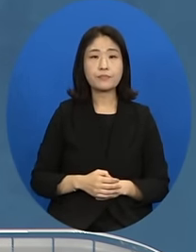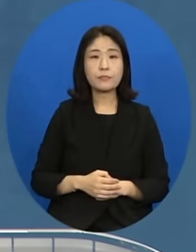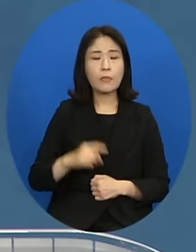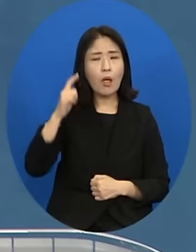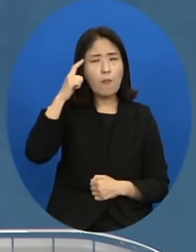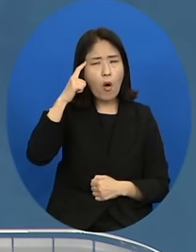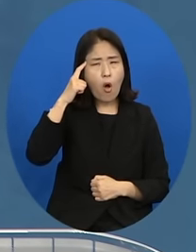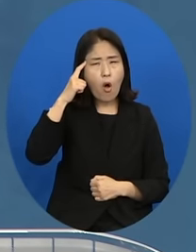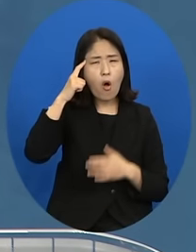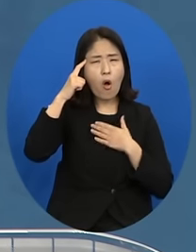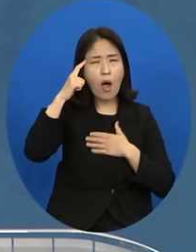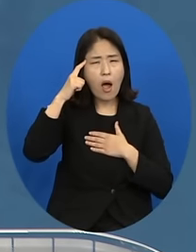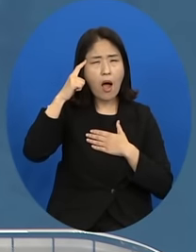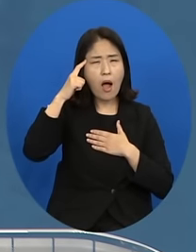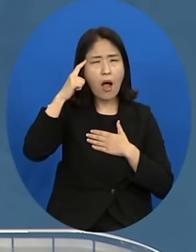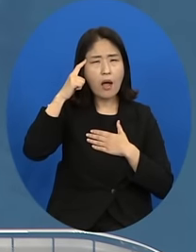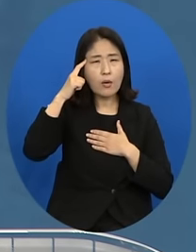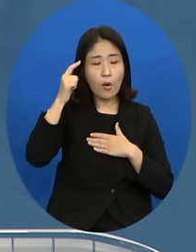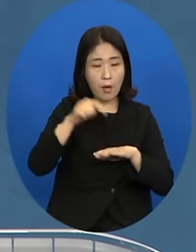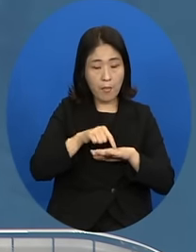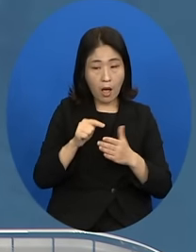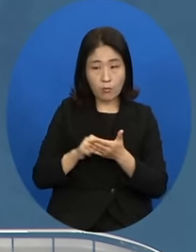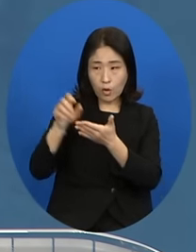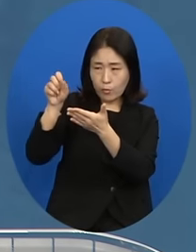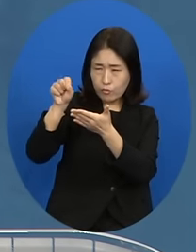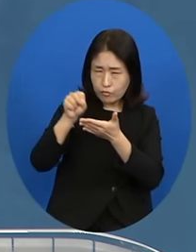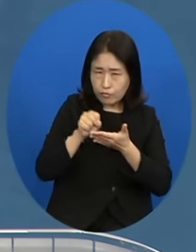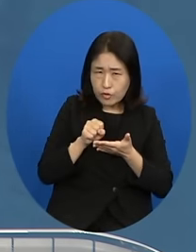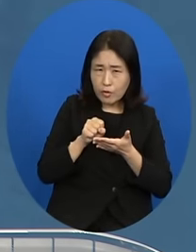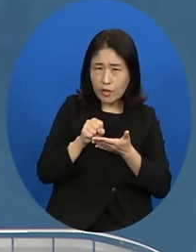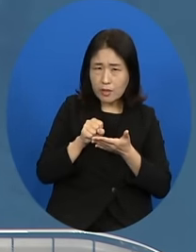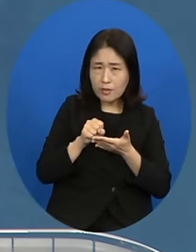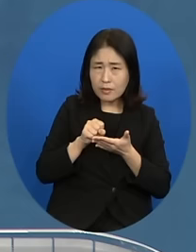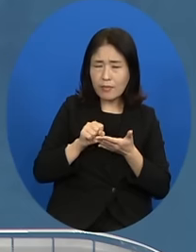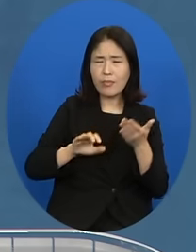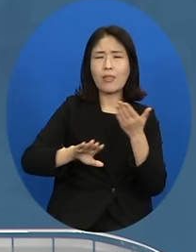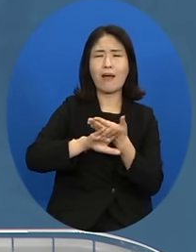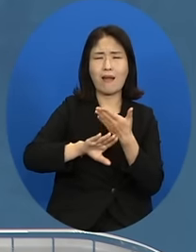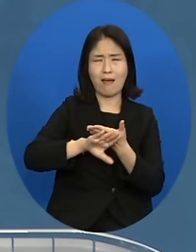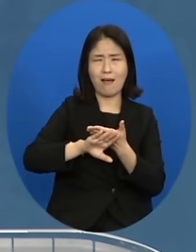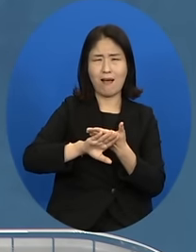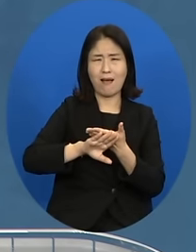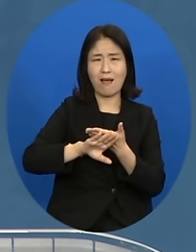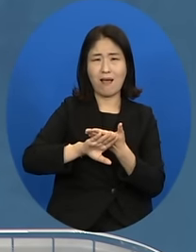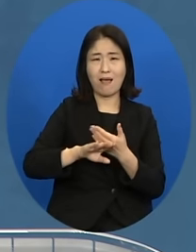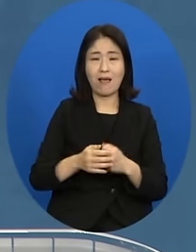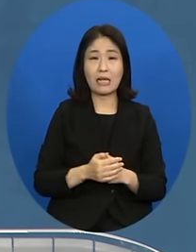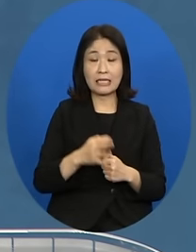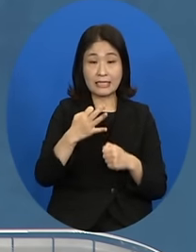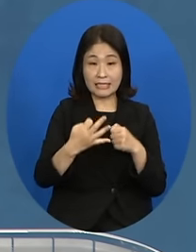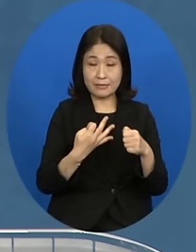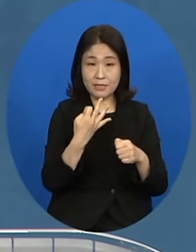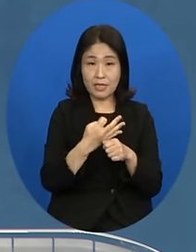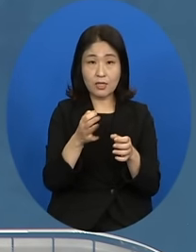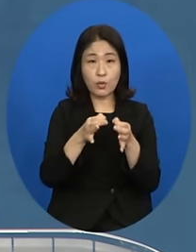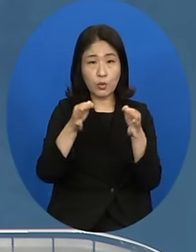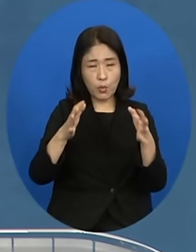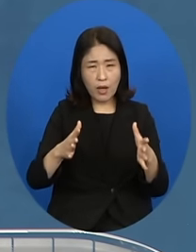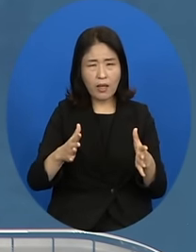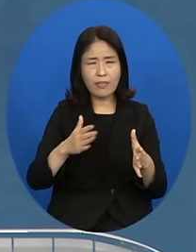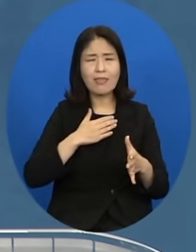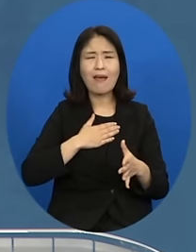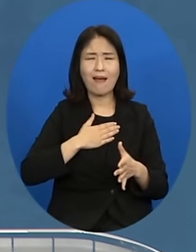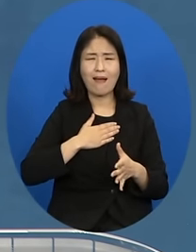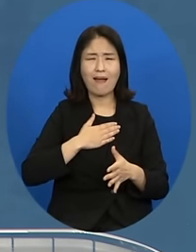아는 것과 가슴으로 품어지는 것까지는 다름을 지난 14년 동안